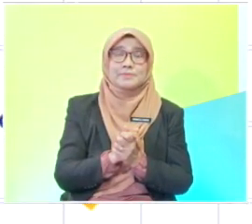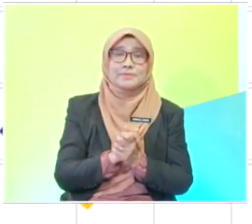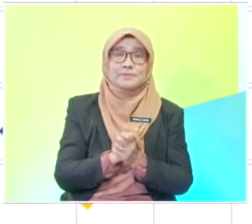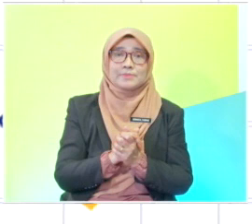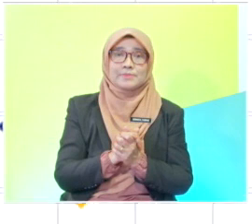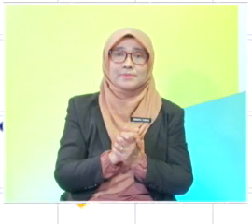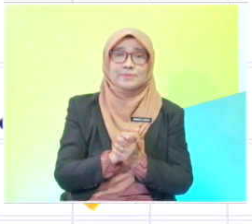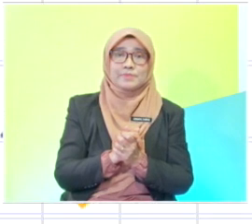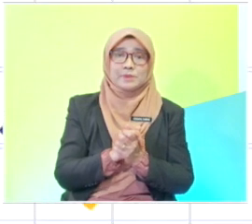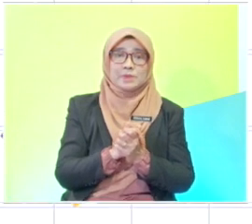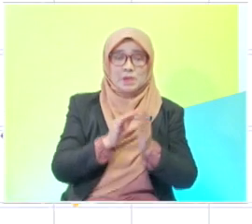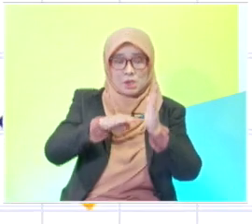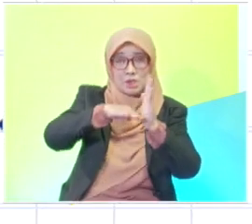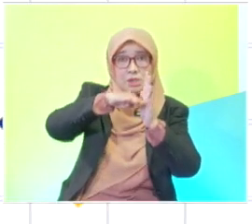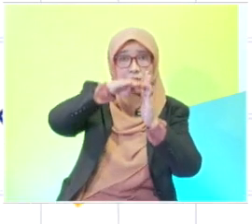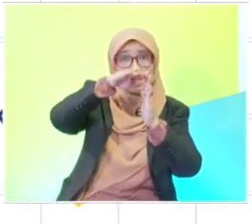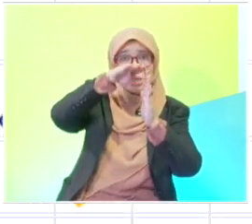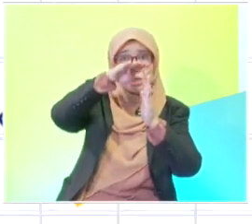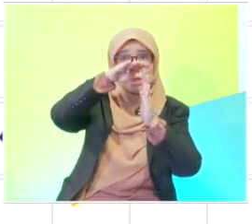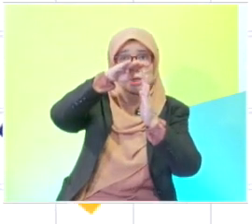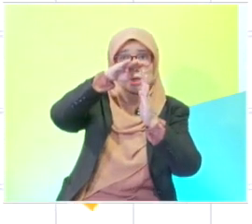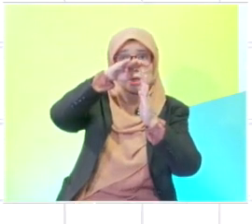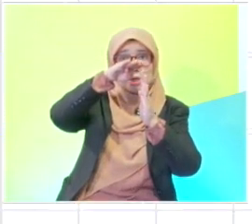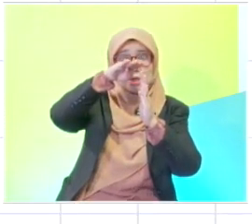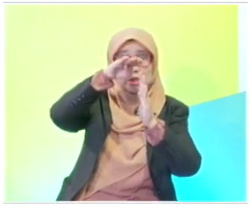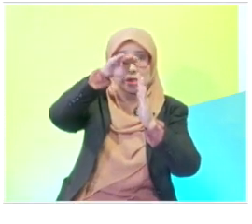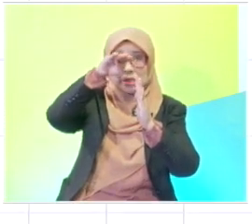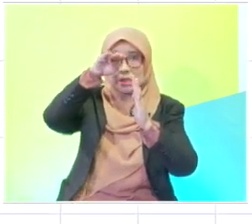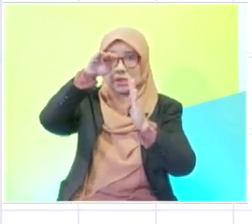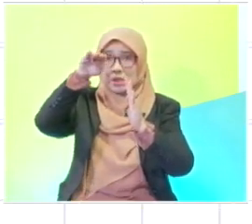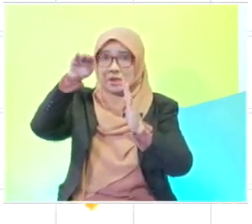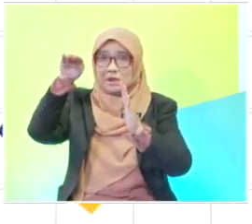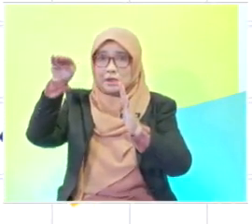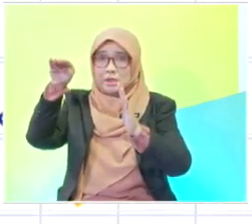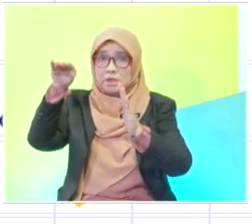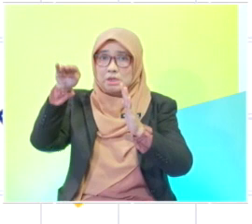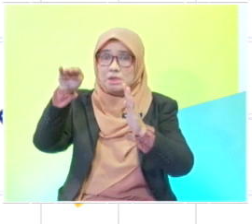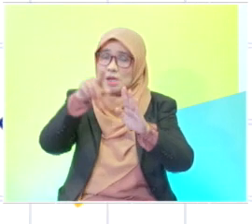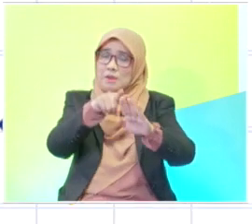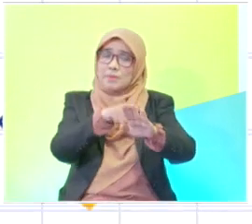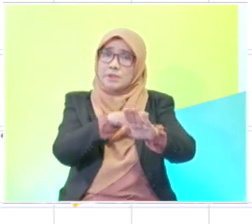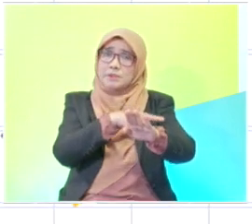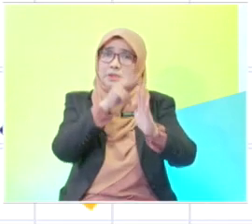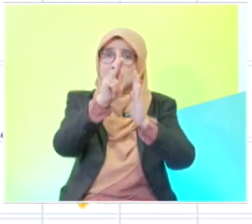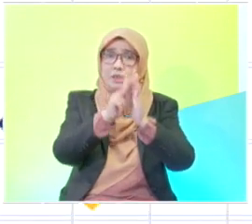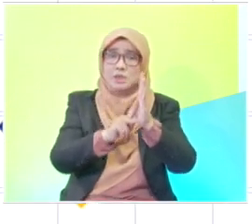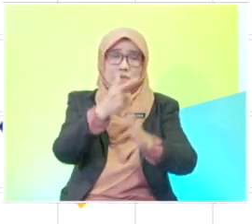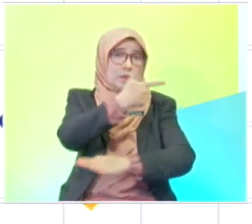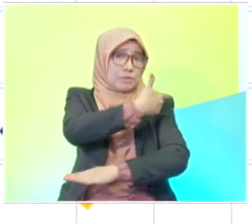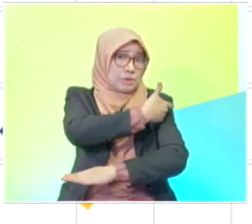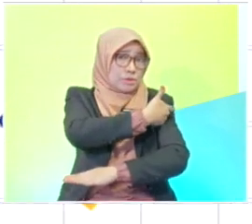kita punya keimunan akan naik sedikit, kemudian dia akan kekal di atas aras keimunan dan berpanjangan. Ini ialah